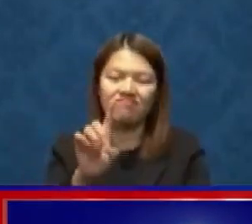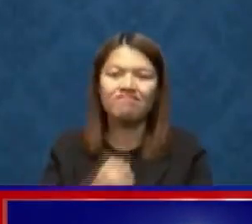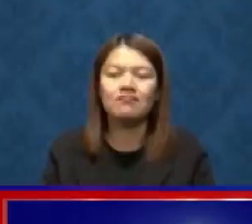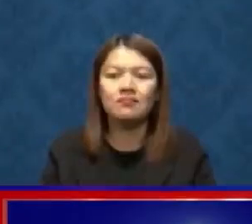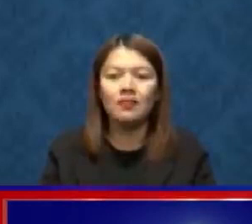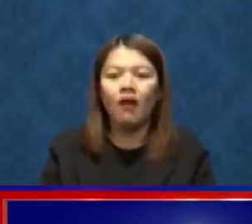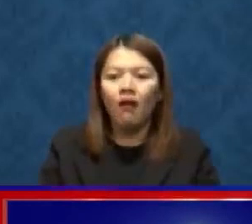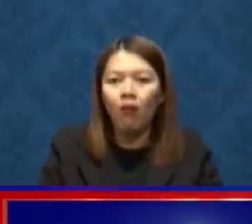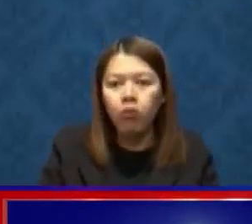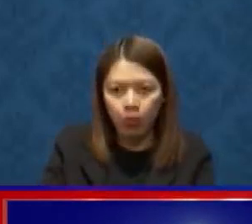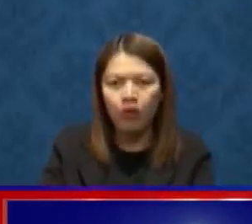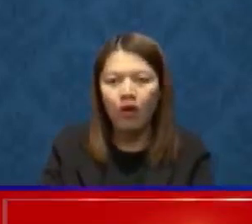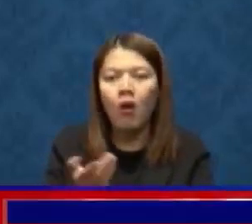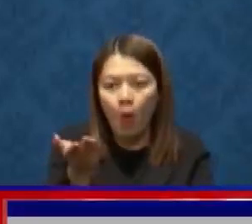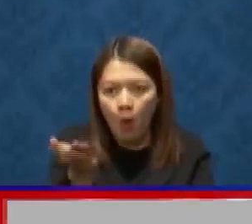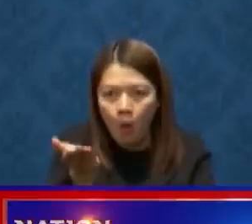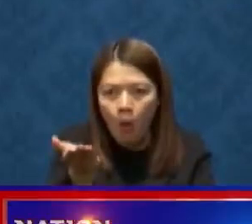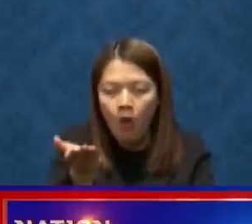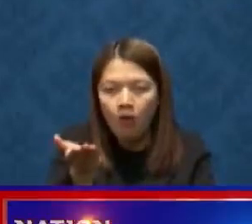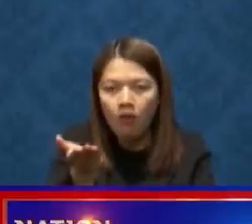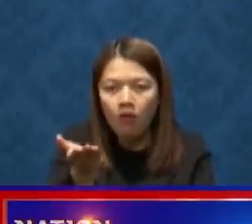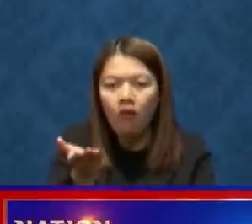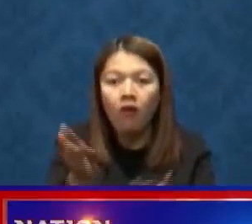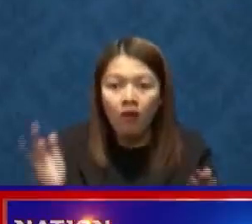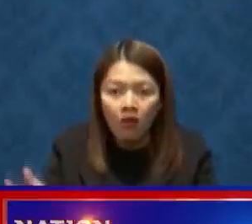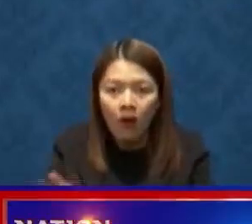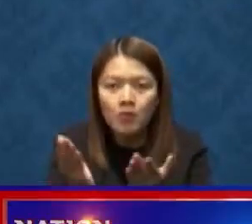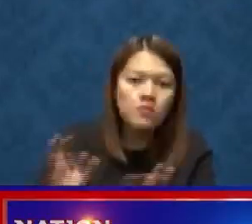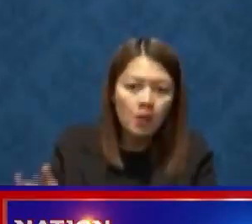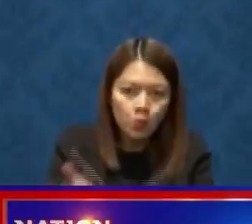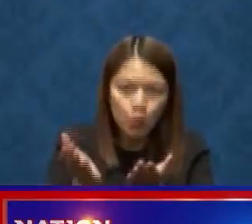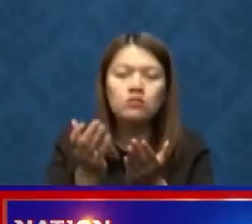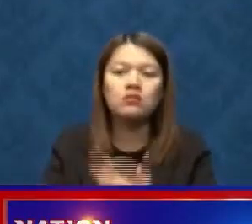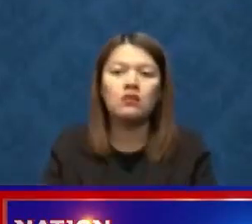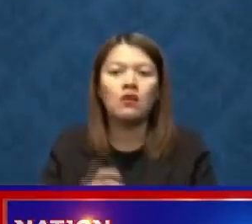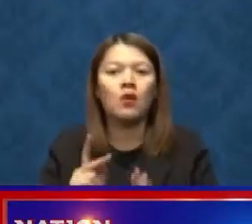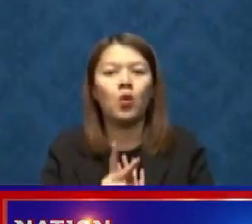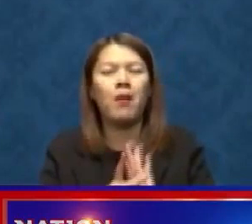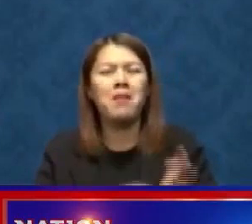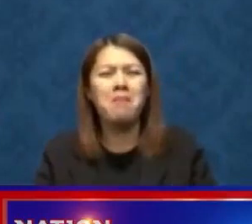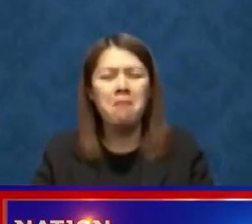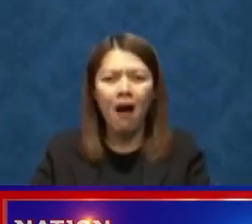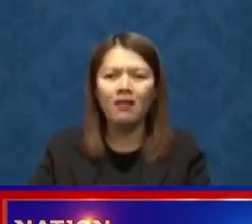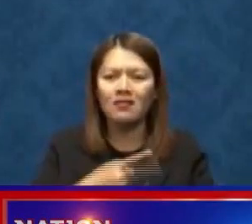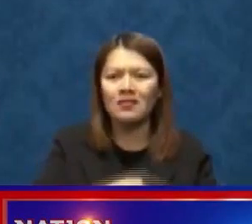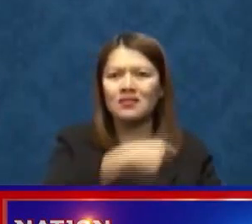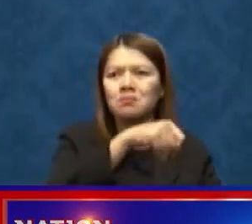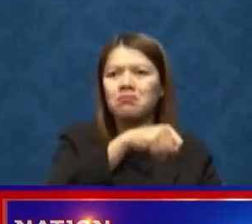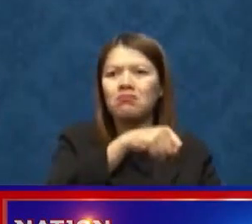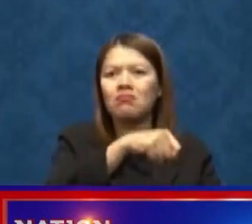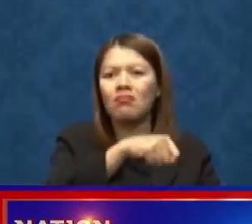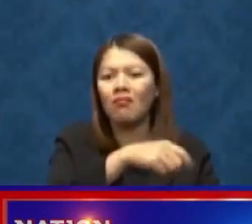ที่จะยื่นขอรับสนับสนุนงบประมาณกฎหมายผ่านตั้งแต่ 25ตุลาคมเพิ่งมาขอ